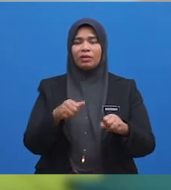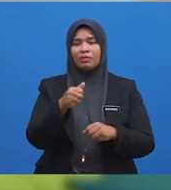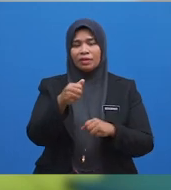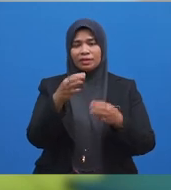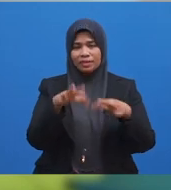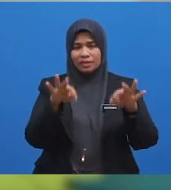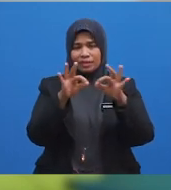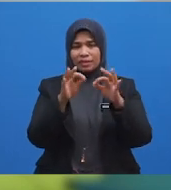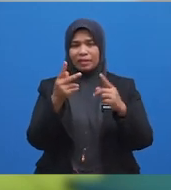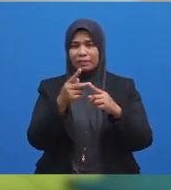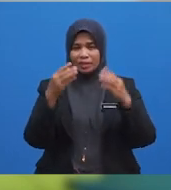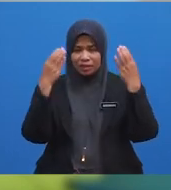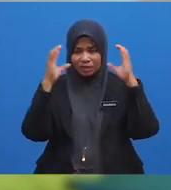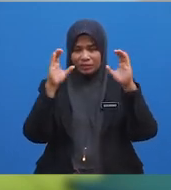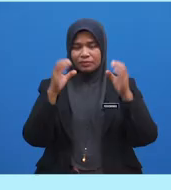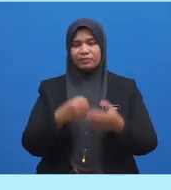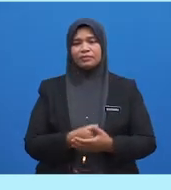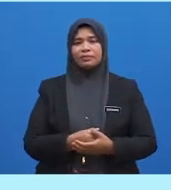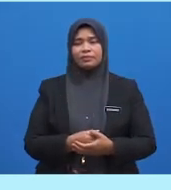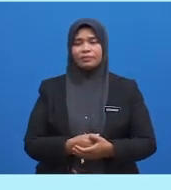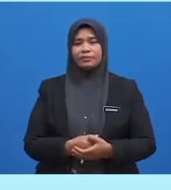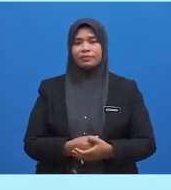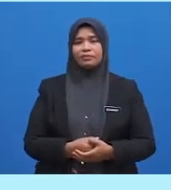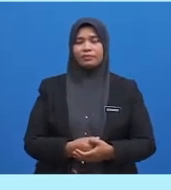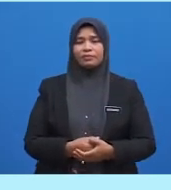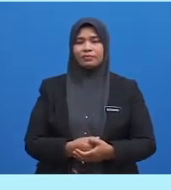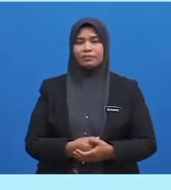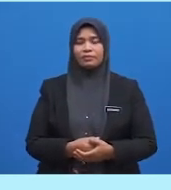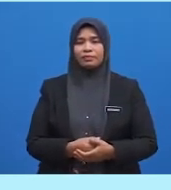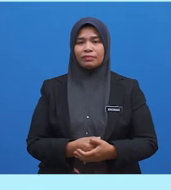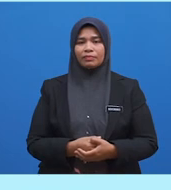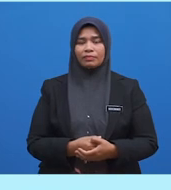ceritakan kepada Cikgu ngebut